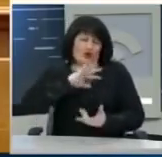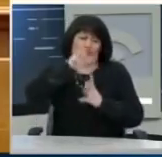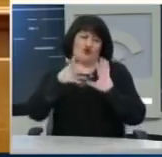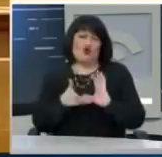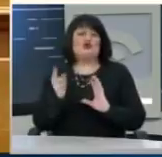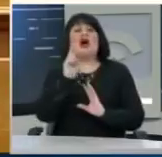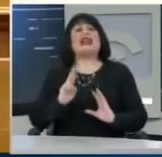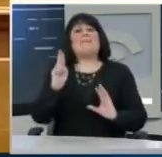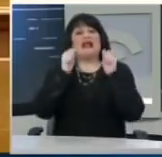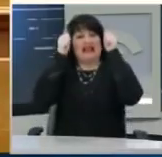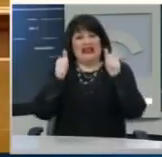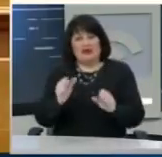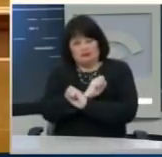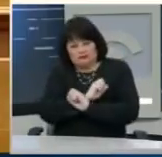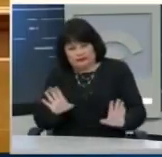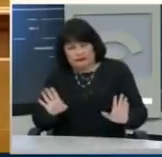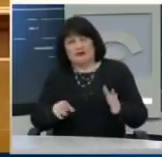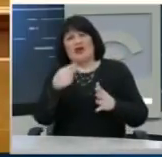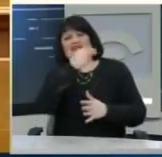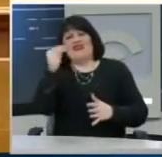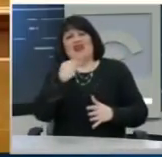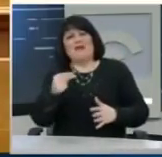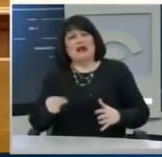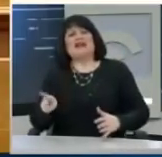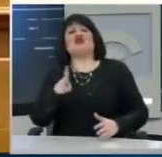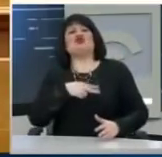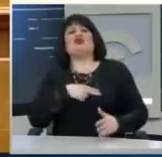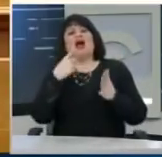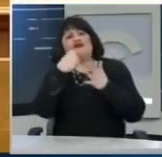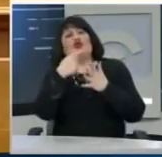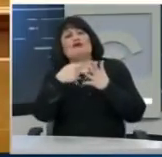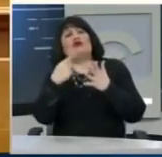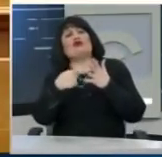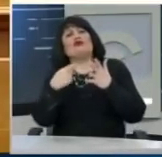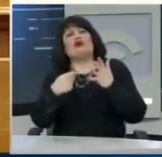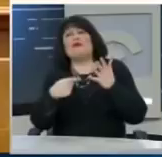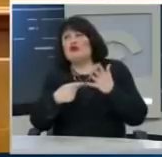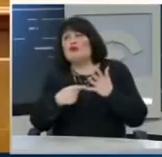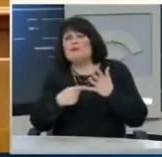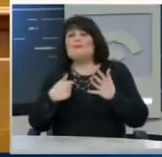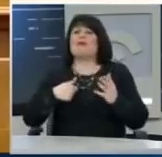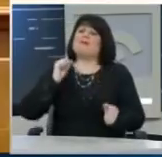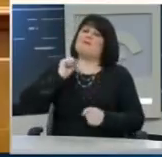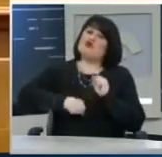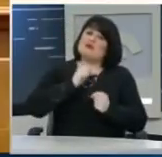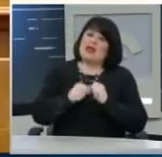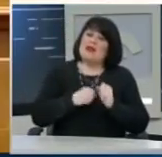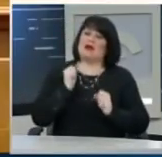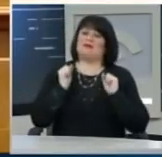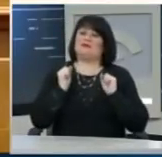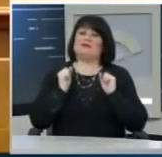με ρηματική διακοίνωση η οποία θα βάζει τα θέματα στην ορθή τους βάση, με προσπάθεια